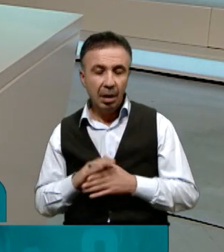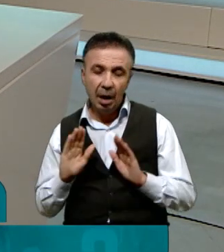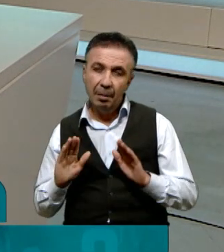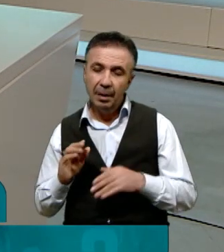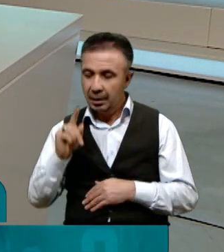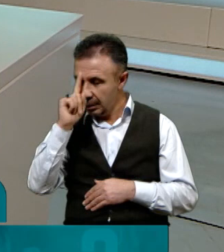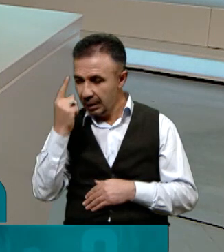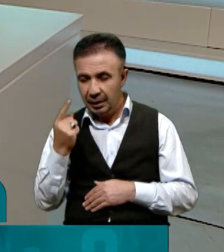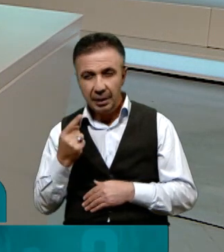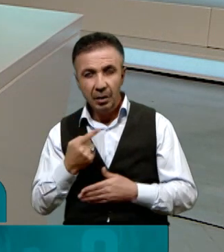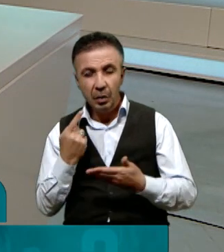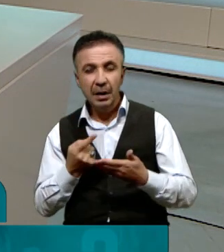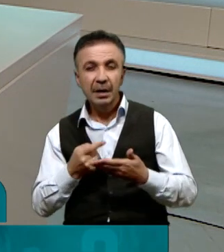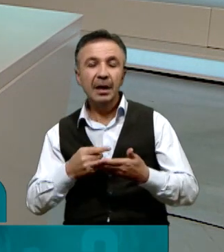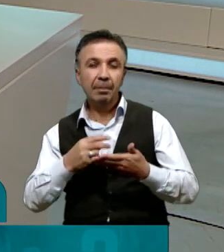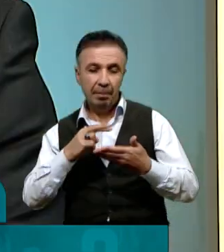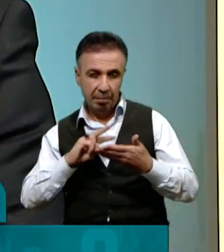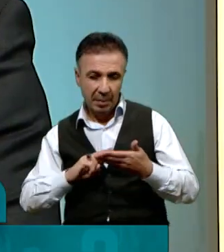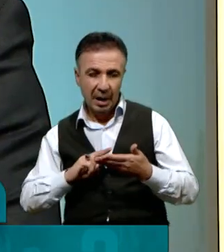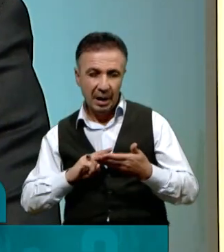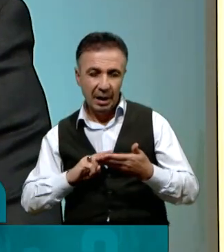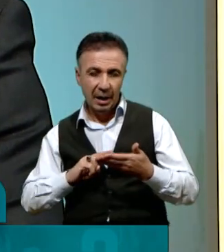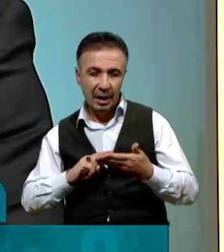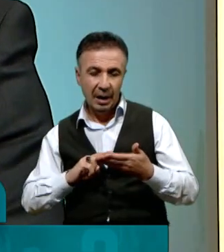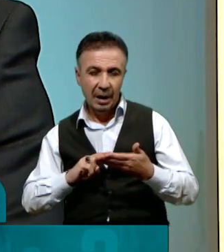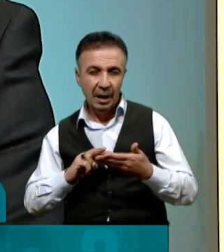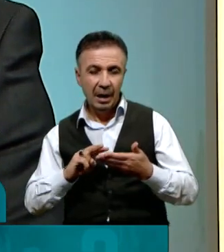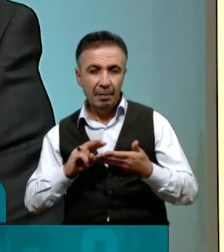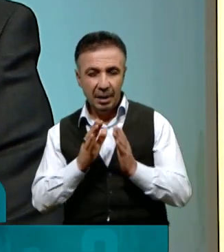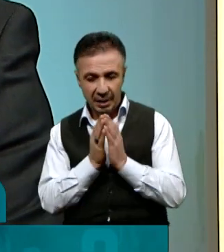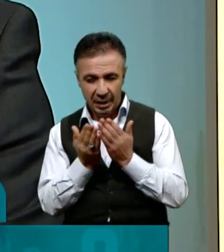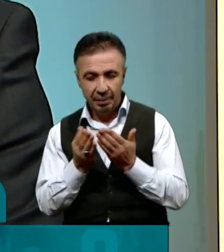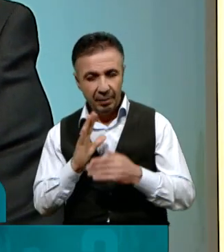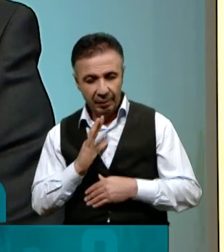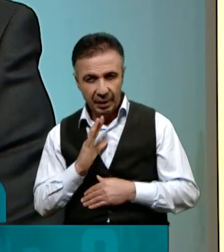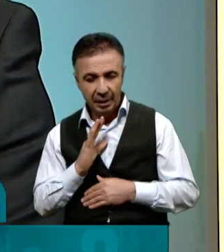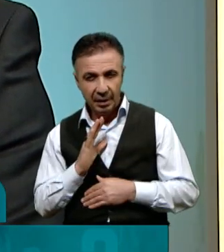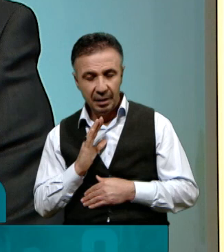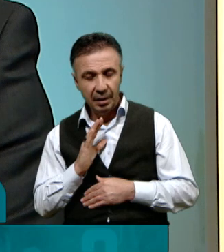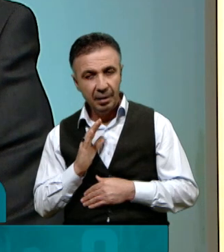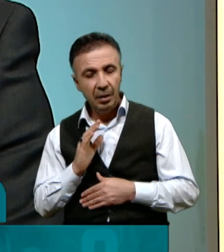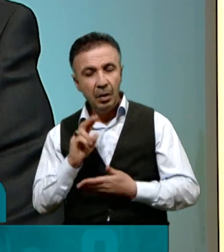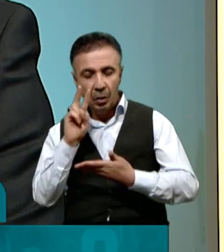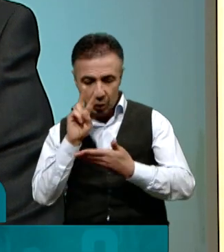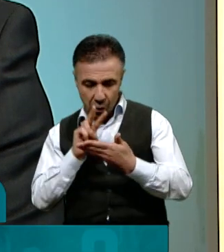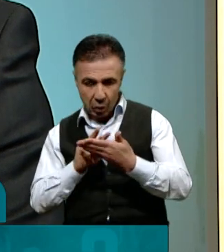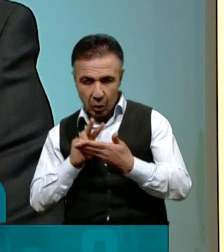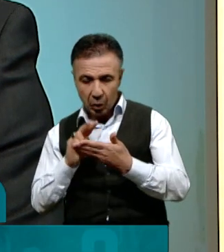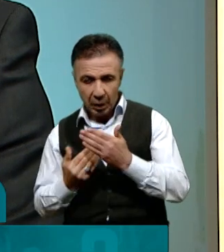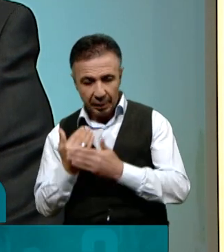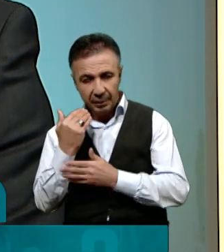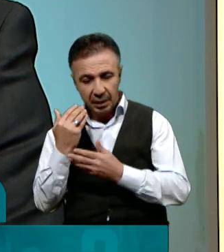meali metni, Kur'an'ın orijinal metni yok. Bir kitap bulunduğu veya dini kitapları abdestli olarak